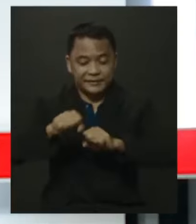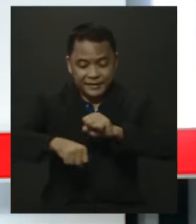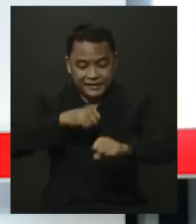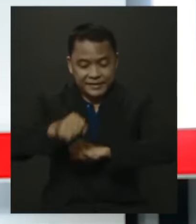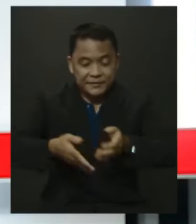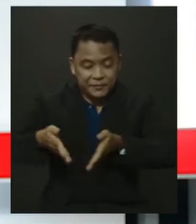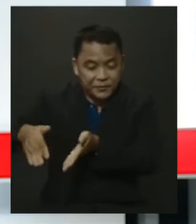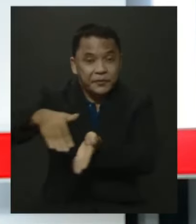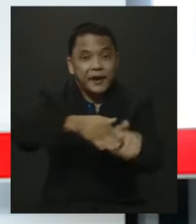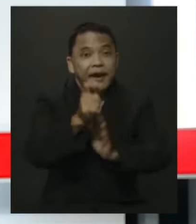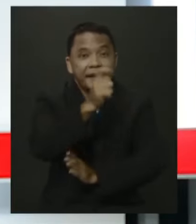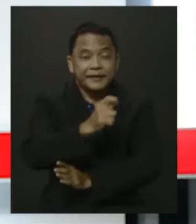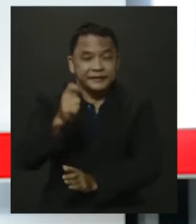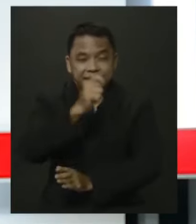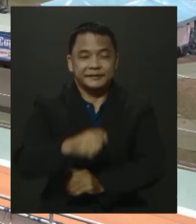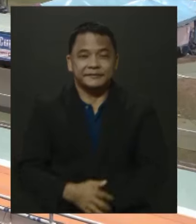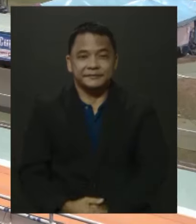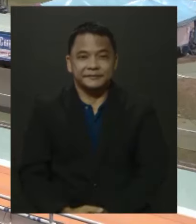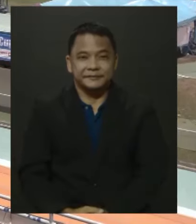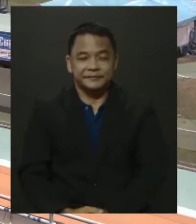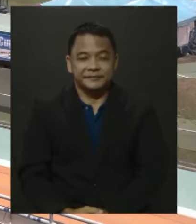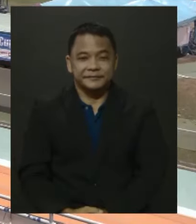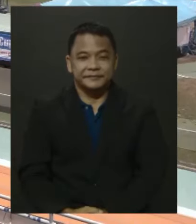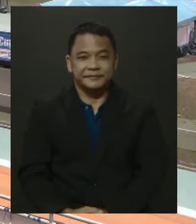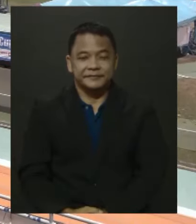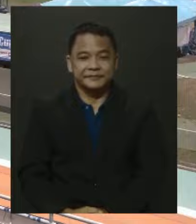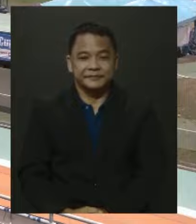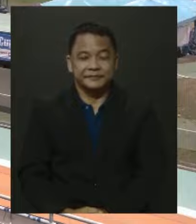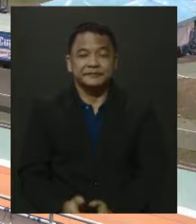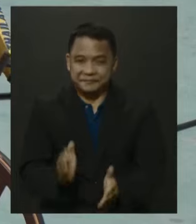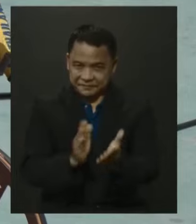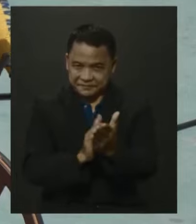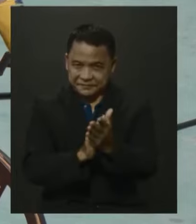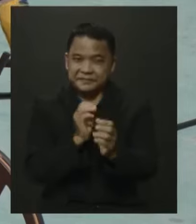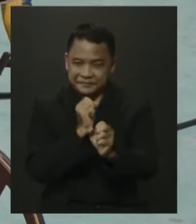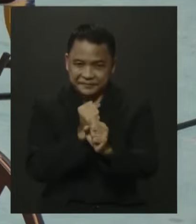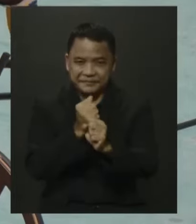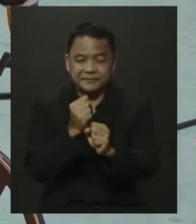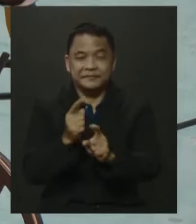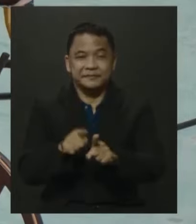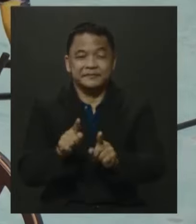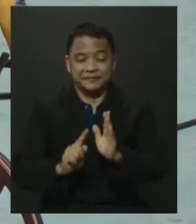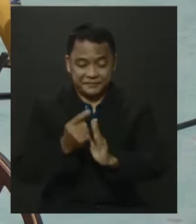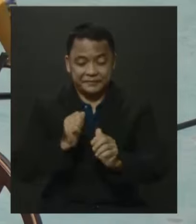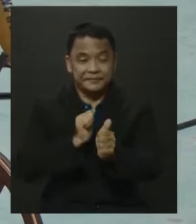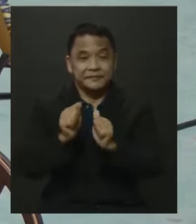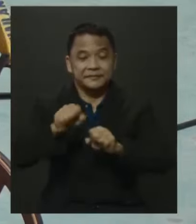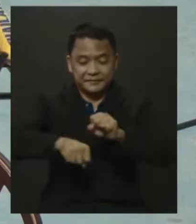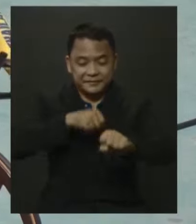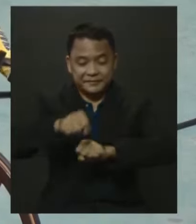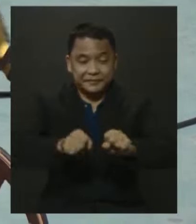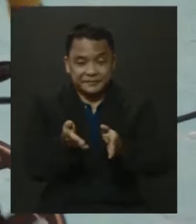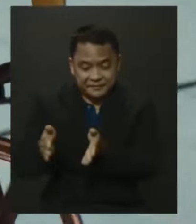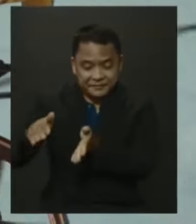ภทลู่ Track Asia Cup ค่ะผลงานยอดเยี่ยมเลยนะคะนี่เป็นการแข่งขันจักรยานประเภ